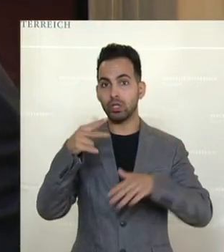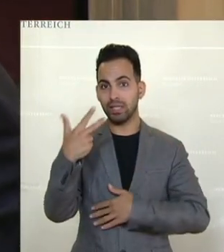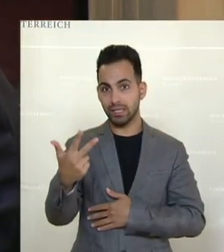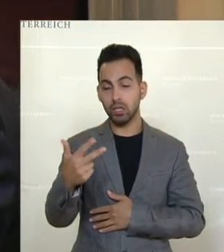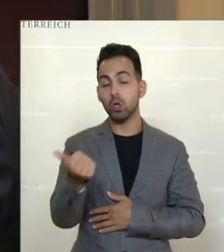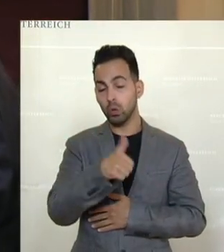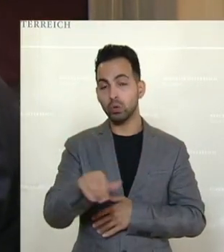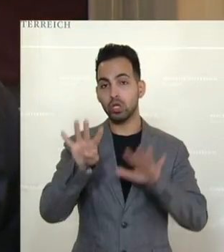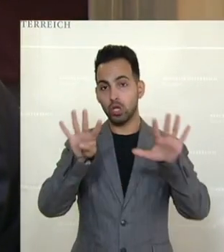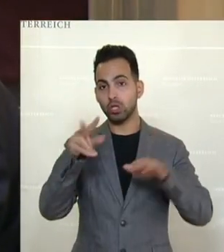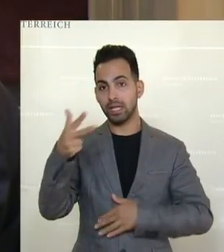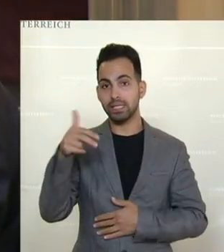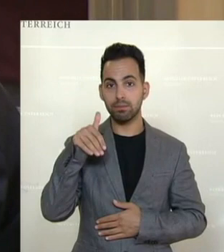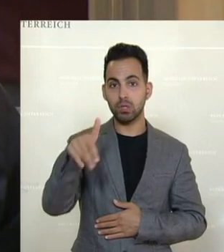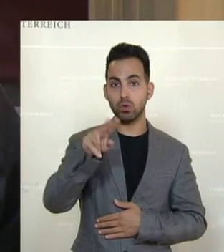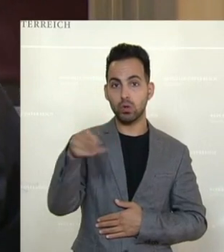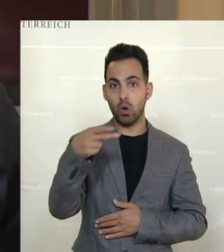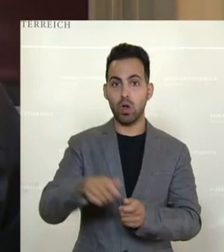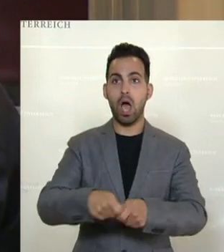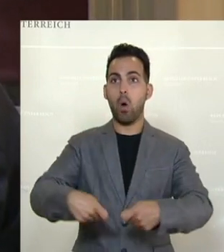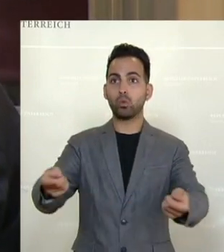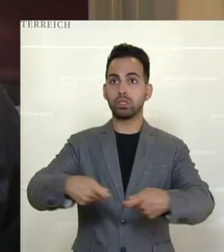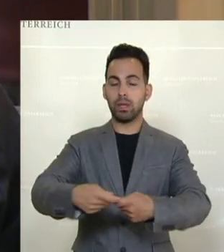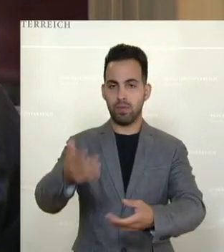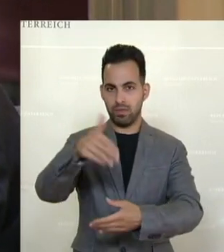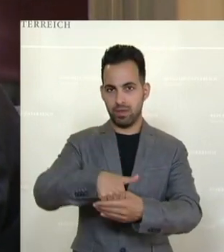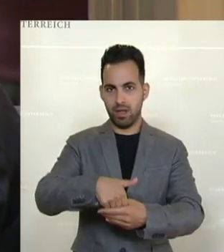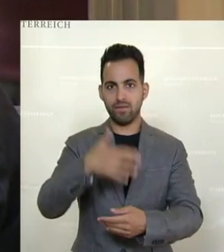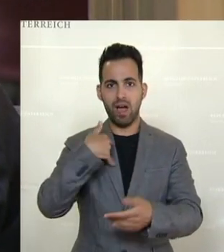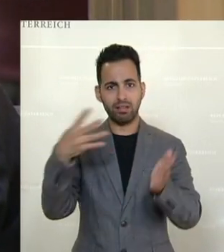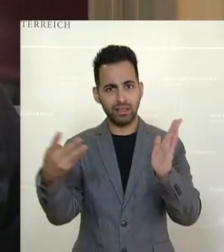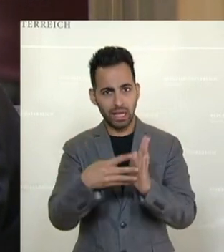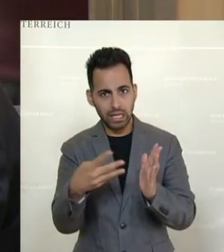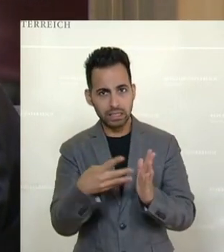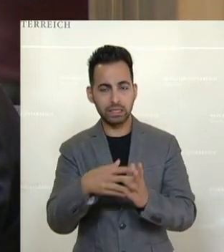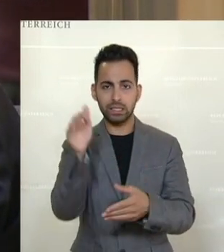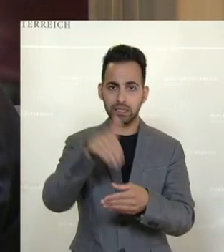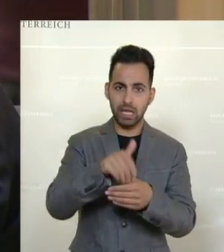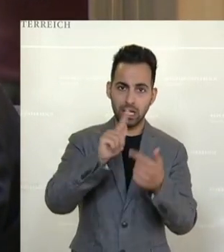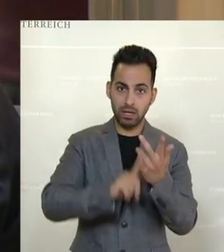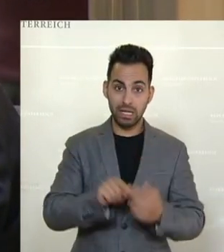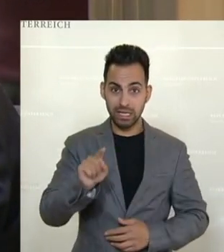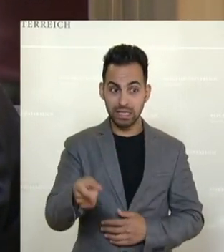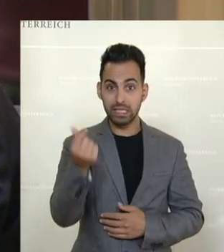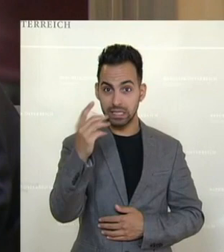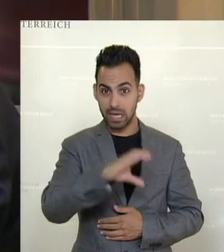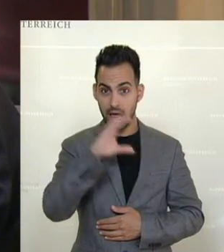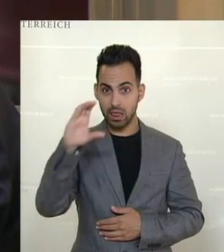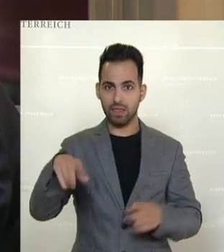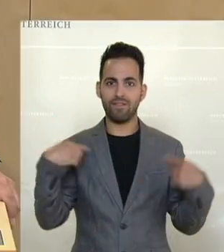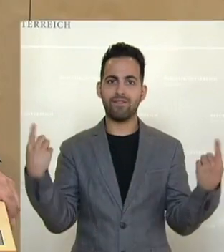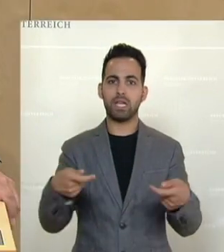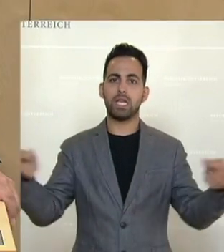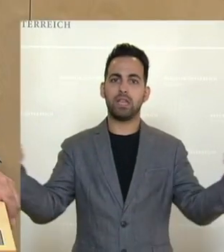hat 139 Millionen Euro ausgegeben für die Tests. Dieses Geld hätten wir locker investieren